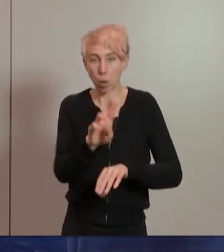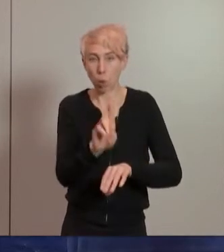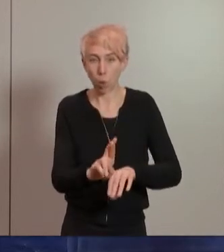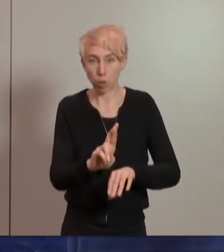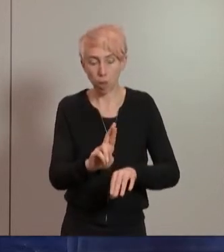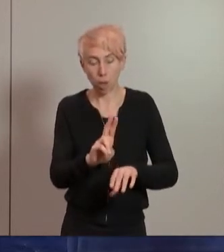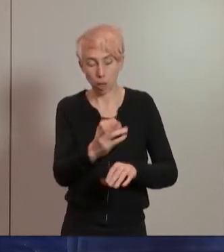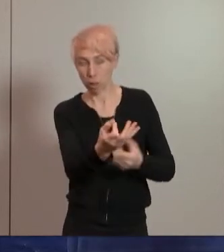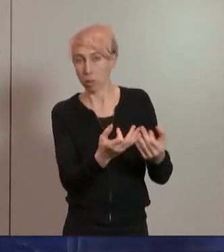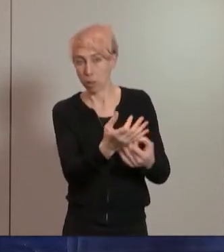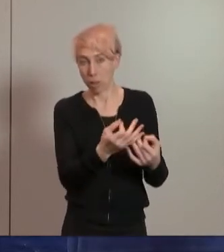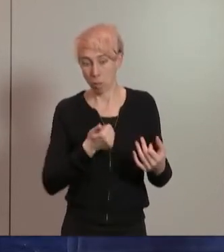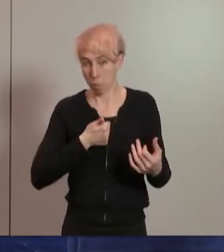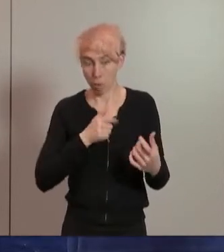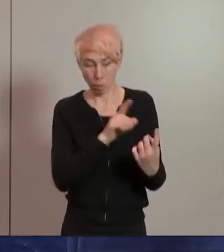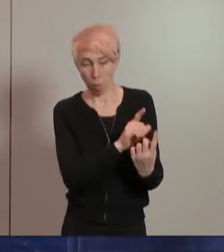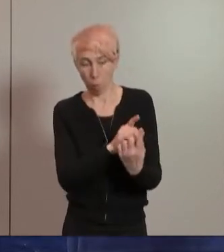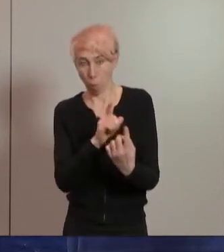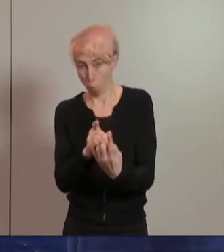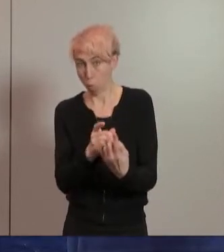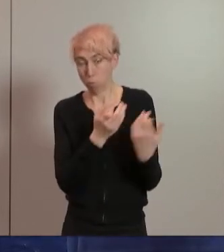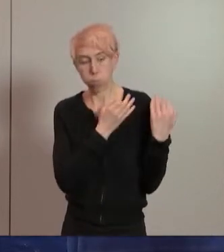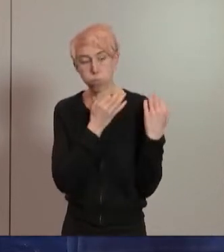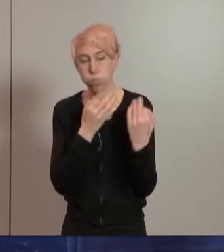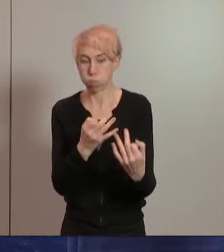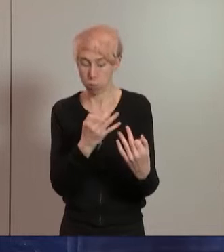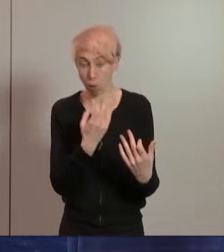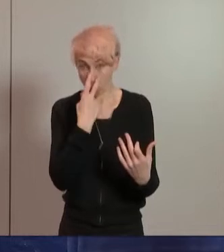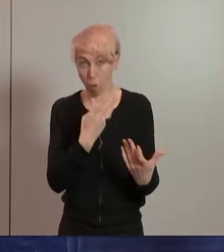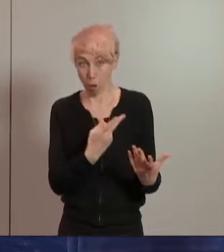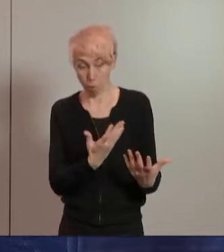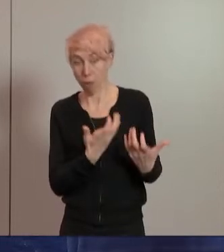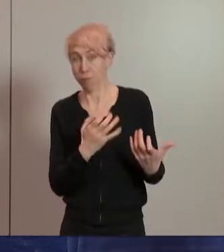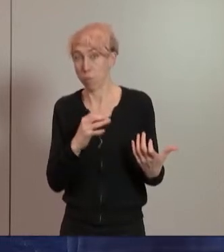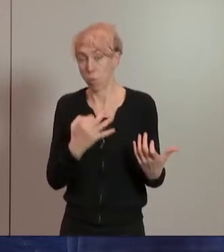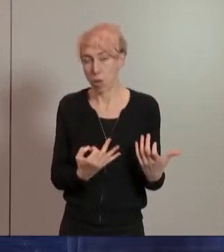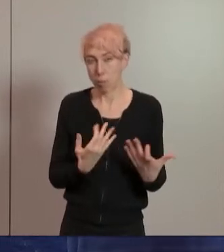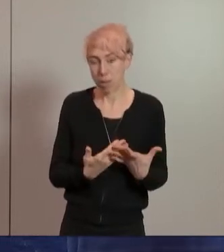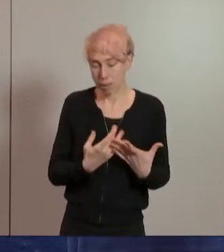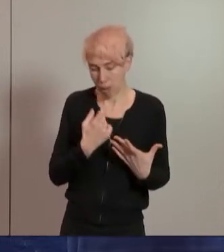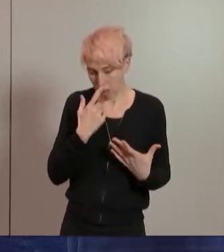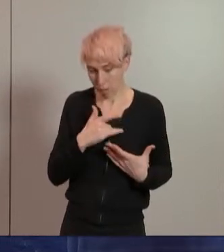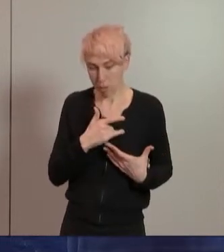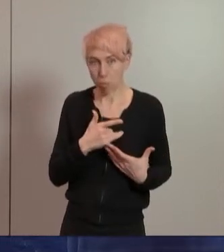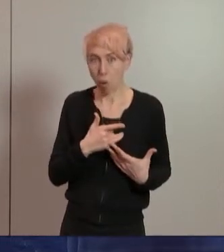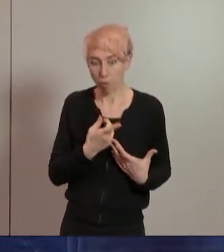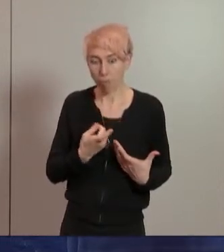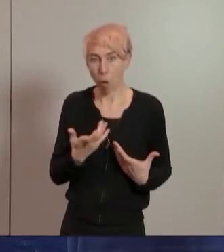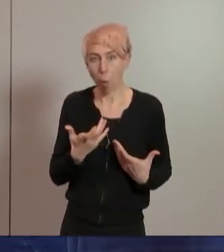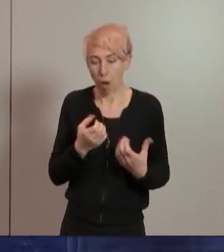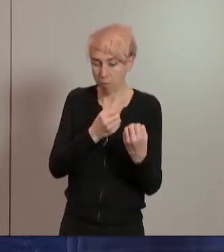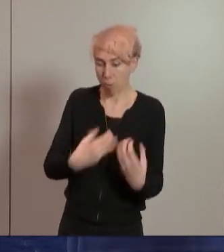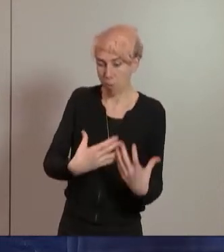donc je le mesure. En même temps, ce sentiment il est alimenté, je dirais, aussi par quelques faits graves qui peuvent